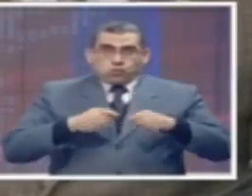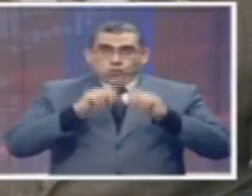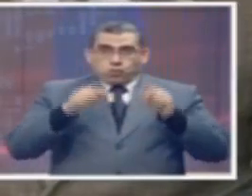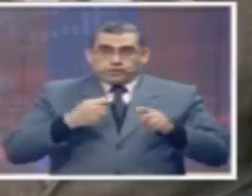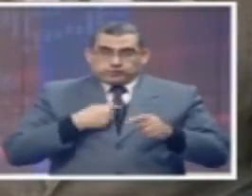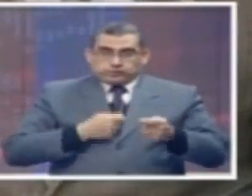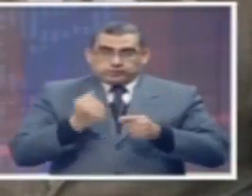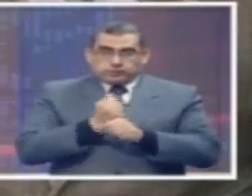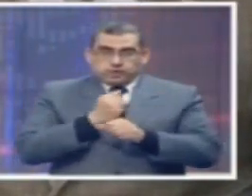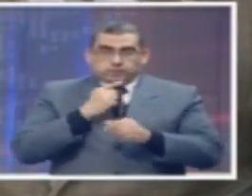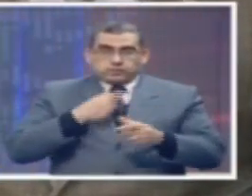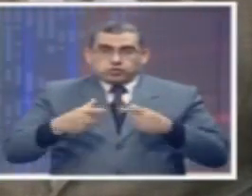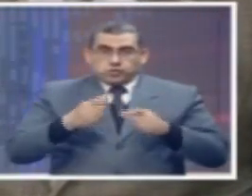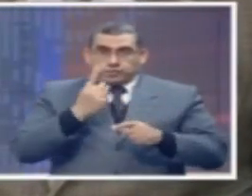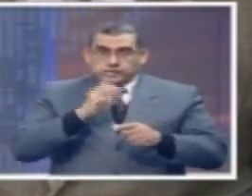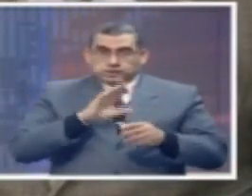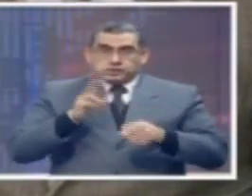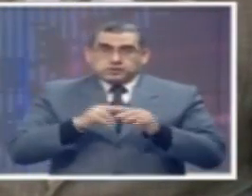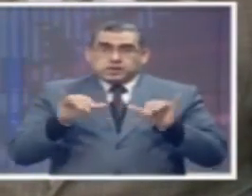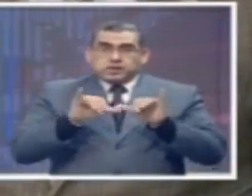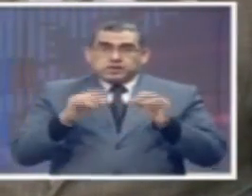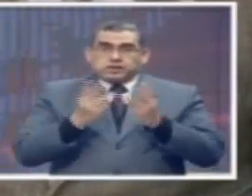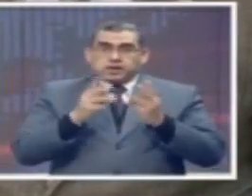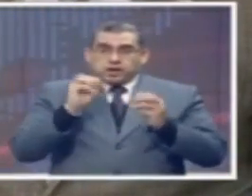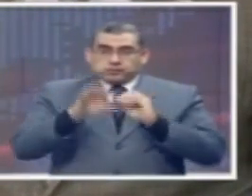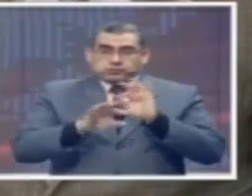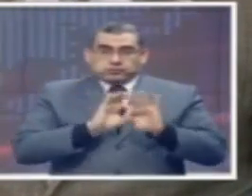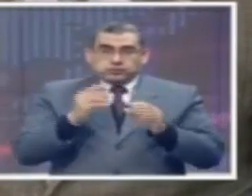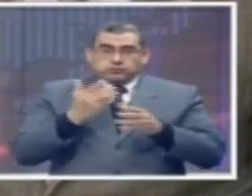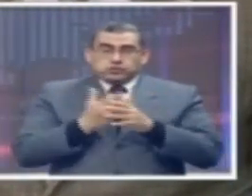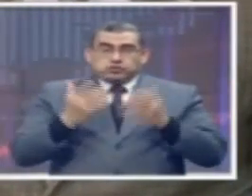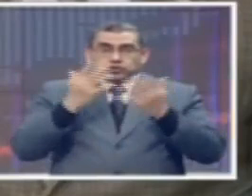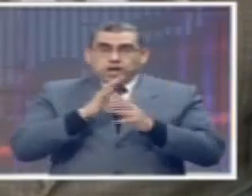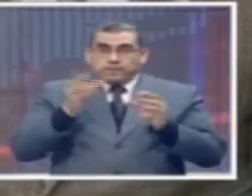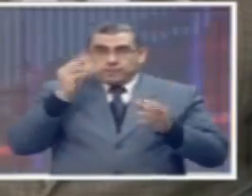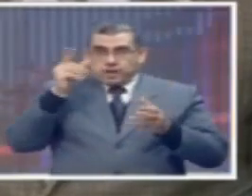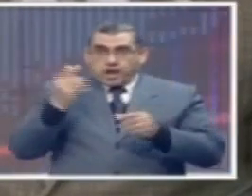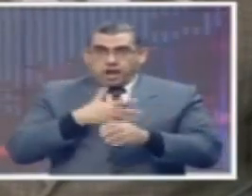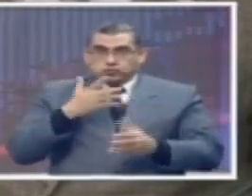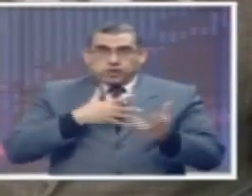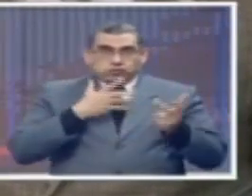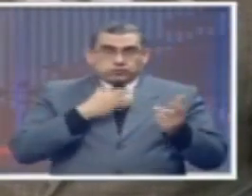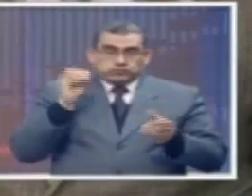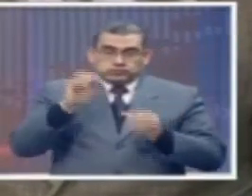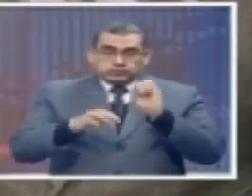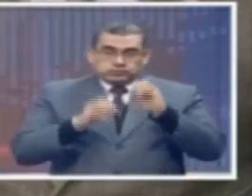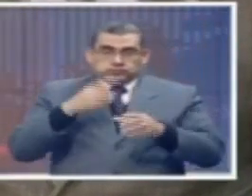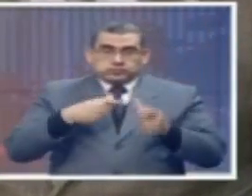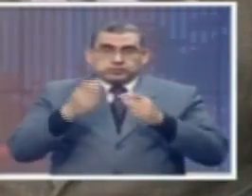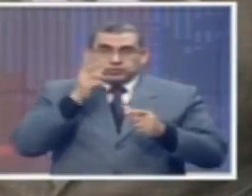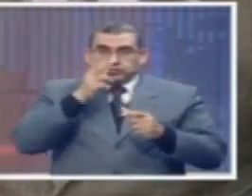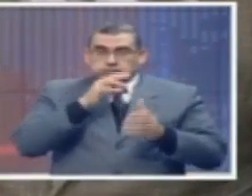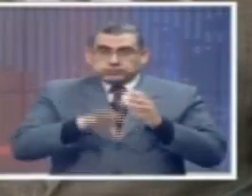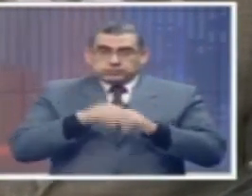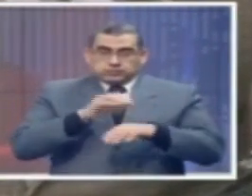فقط للتسويق الإلكتروني، ولكنها منصة وسيطة بتجمع كافة المعنيين بالحرف التراثية